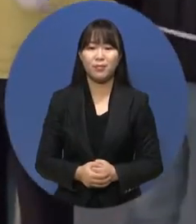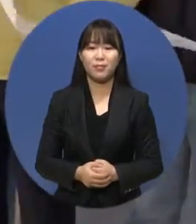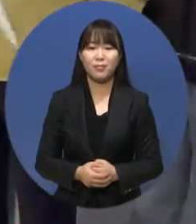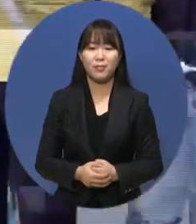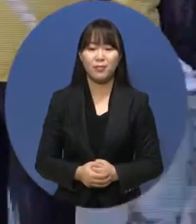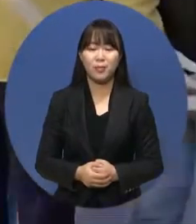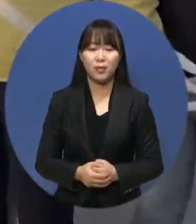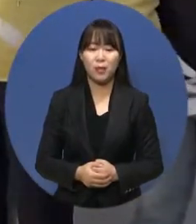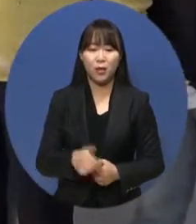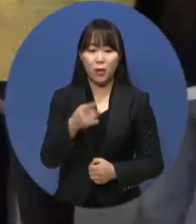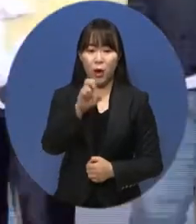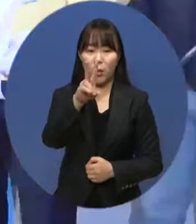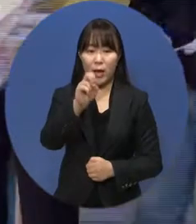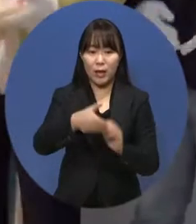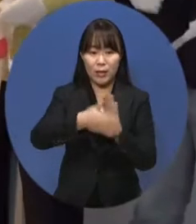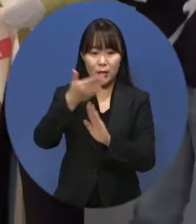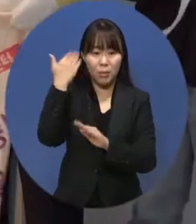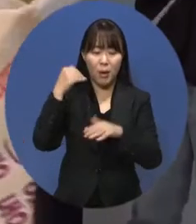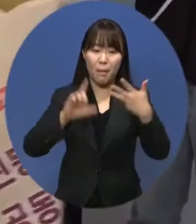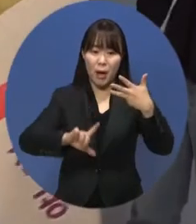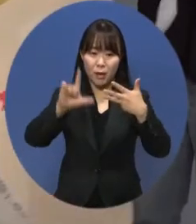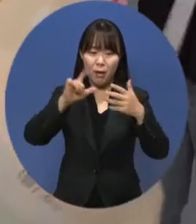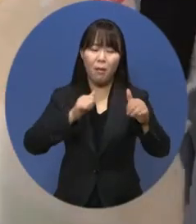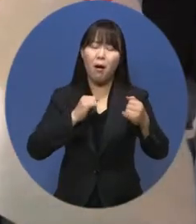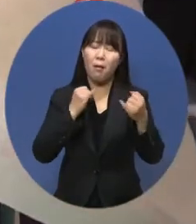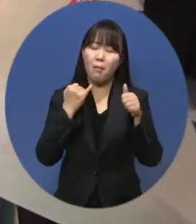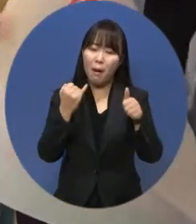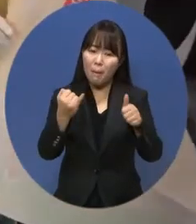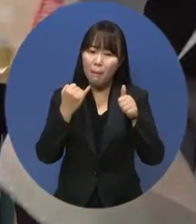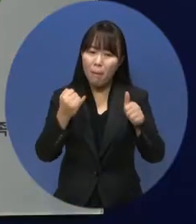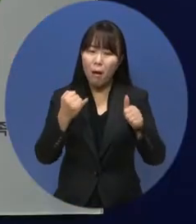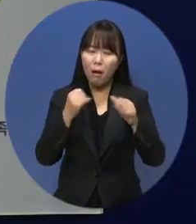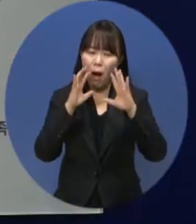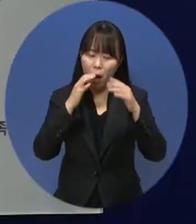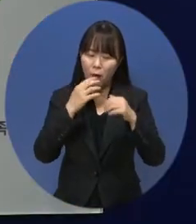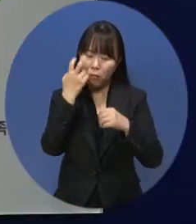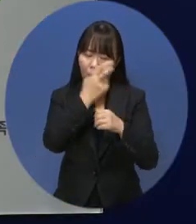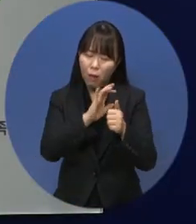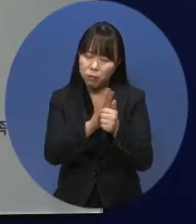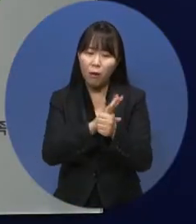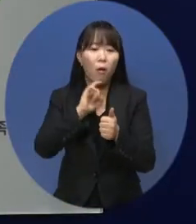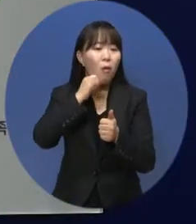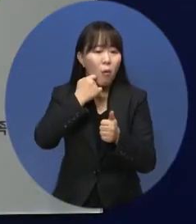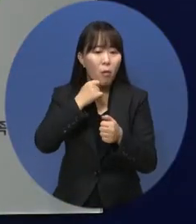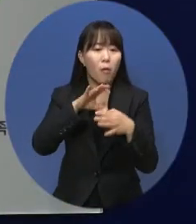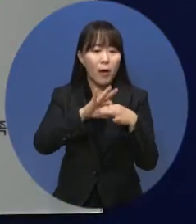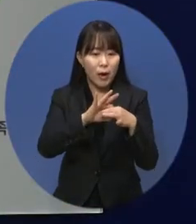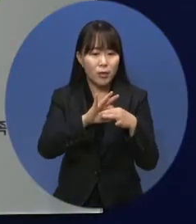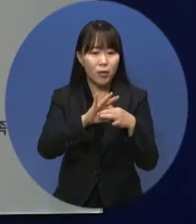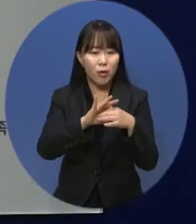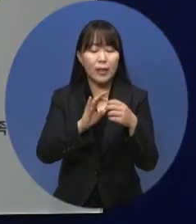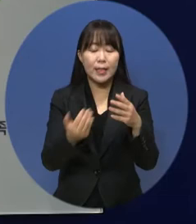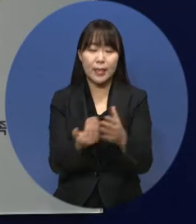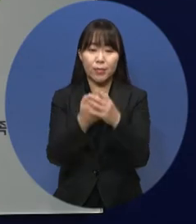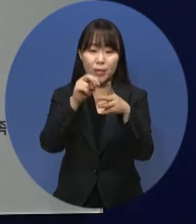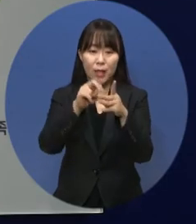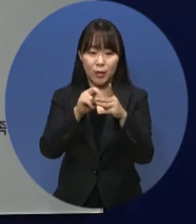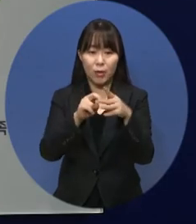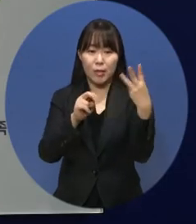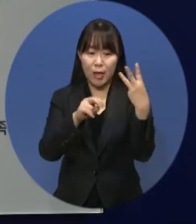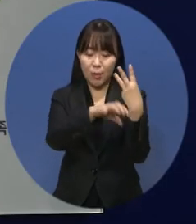광양 씨가 지난 8일 나 펄이 가정 자녀의 돌봄 사각지대 해소를 위한 광양 아이 키움 센터 3곳을 추가로